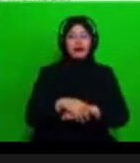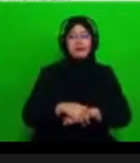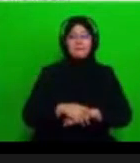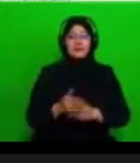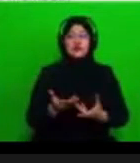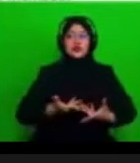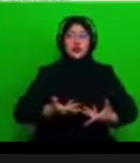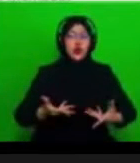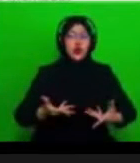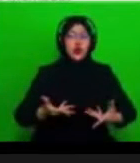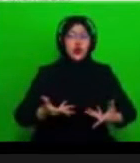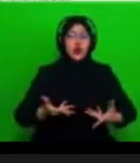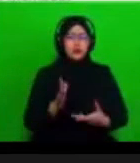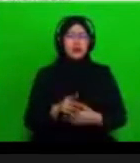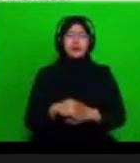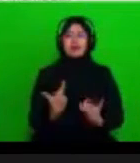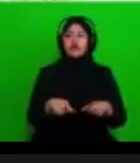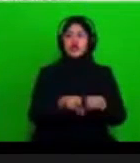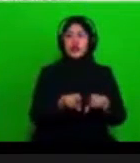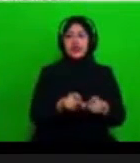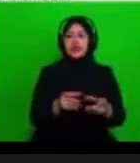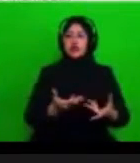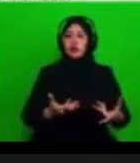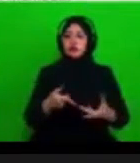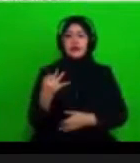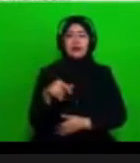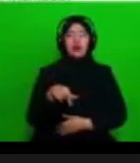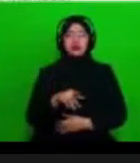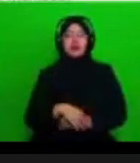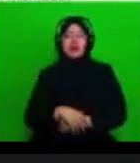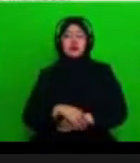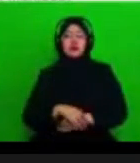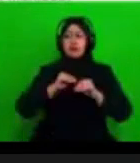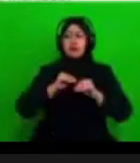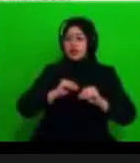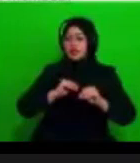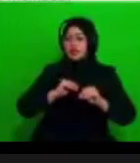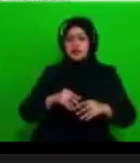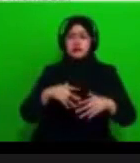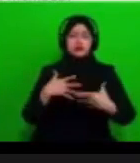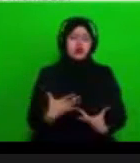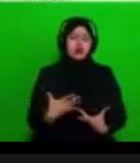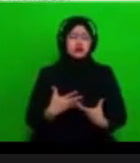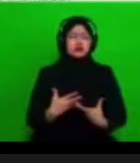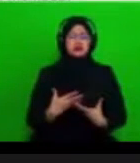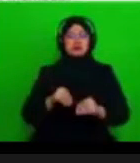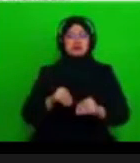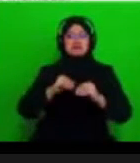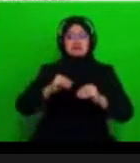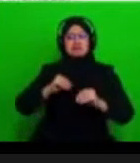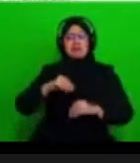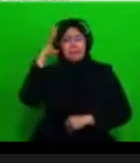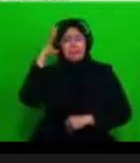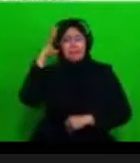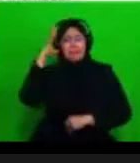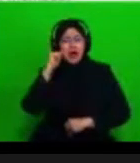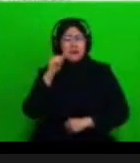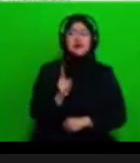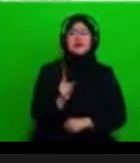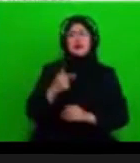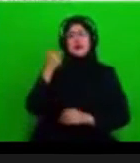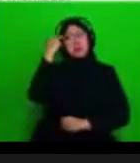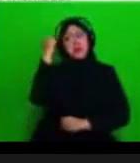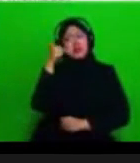pada mengajar, menghafal, kemudian anak tidak diberikan konteks dan pemaknaan mengapa harus belajar itu.